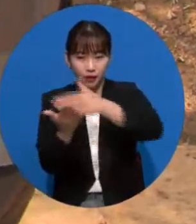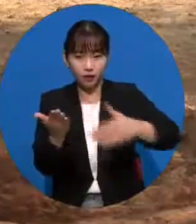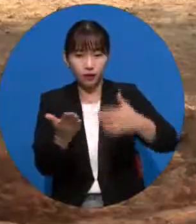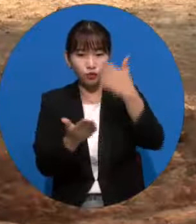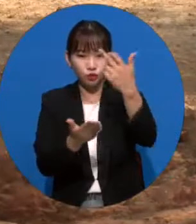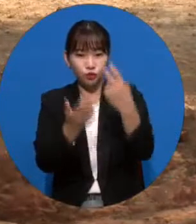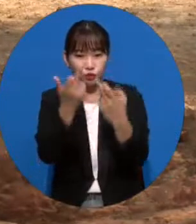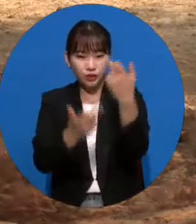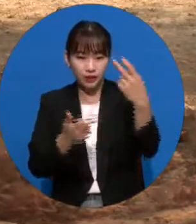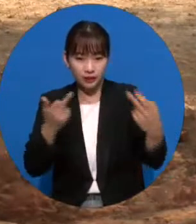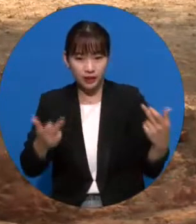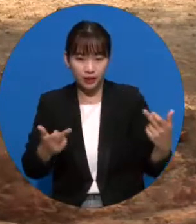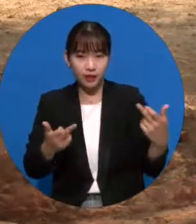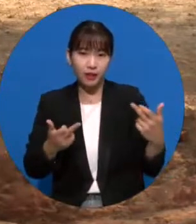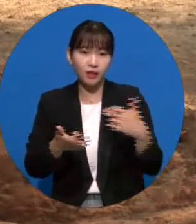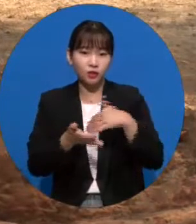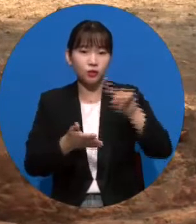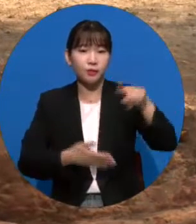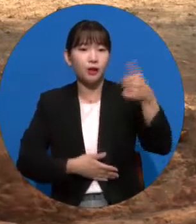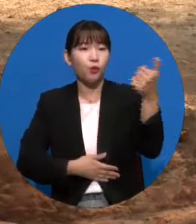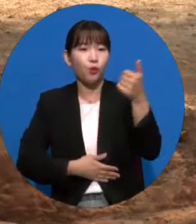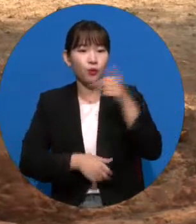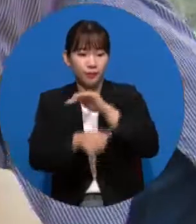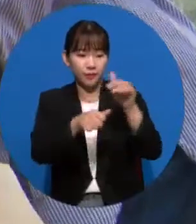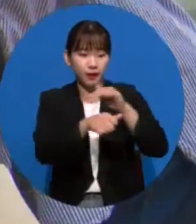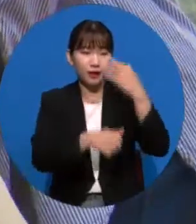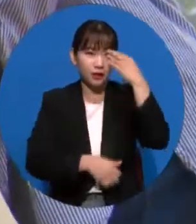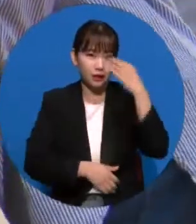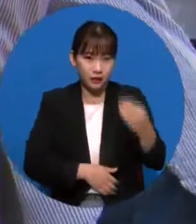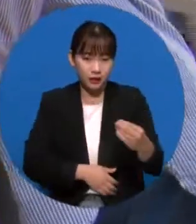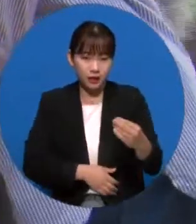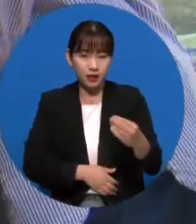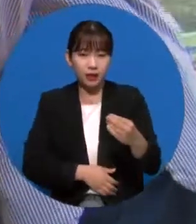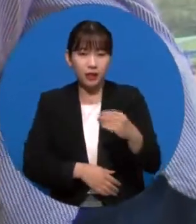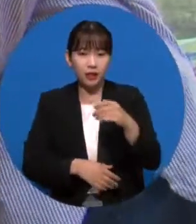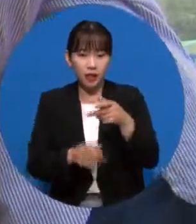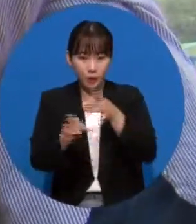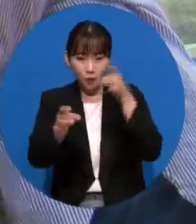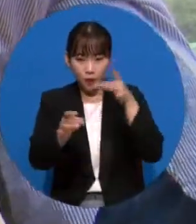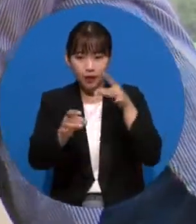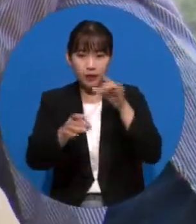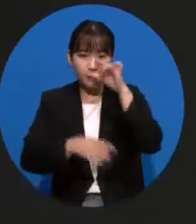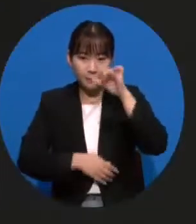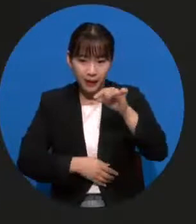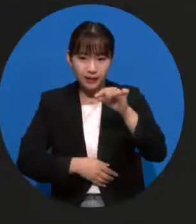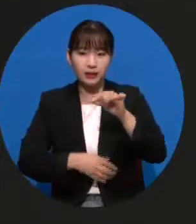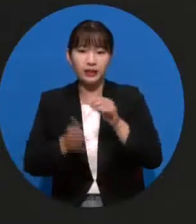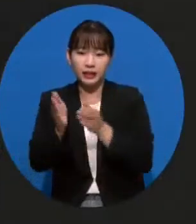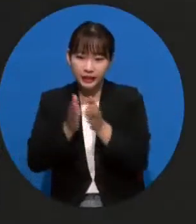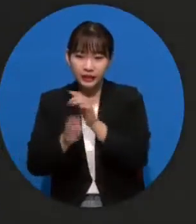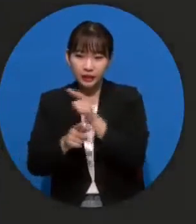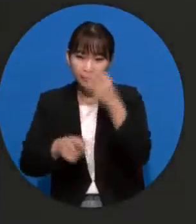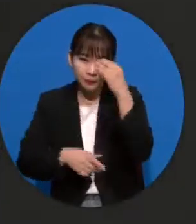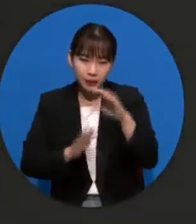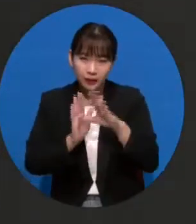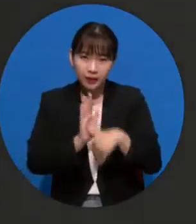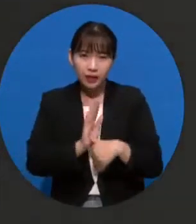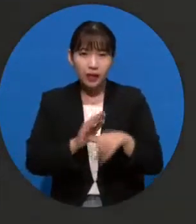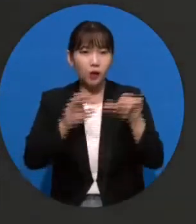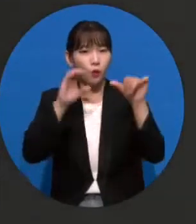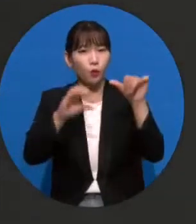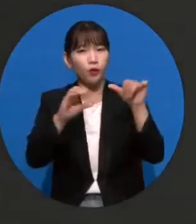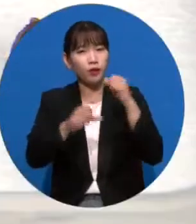개의 야산에 150기의 고분이 발견됐습니다. 화살촉과 토기 등 부장품으로 미뤄 기원 후 5세기